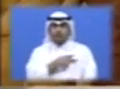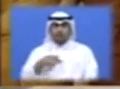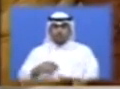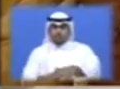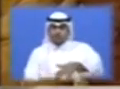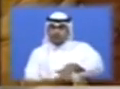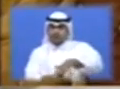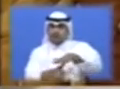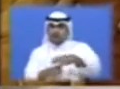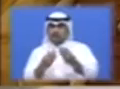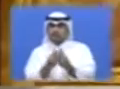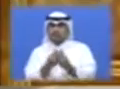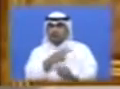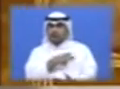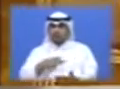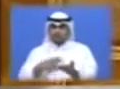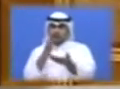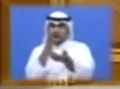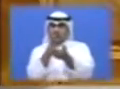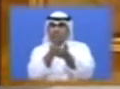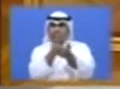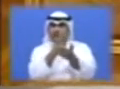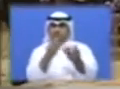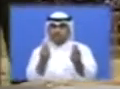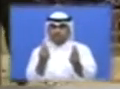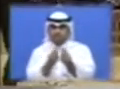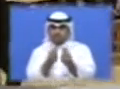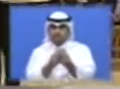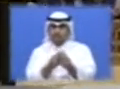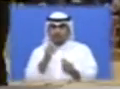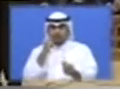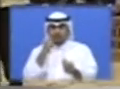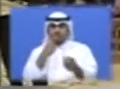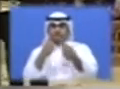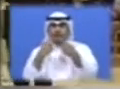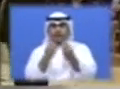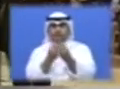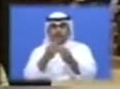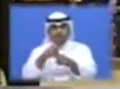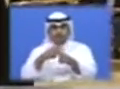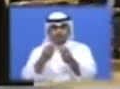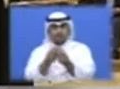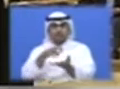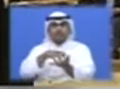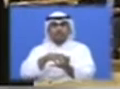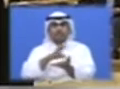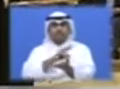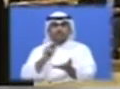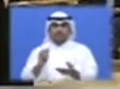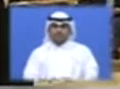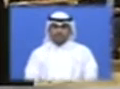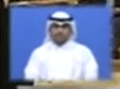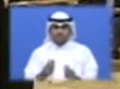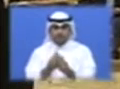والنائب الأول لرئيس مجلس الوزراء ووزير الخارجية الشيخ صباح الخالد الحمد الصباح العلاقات الثنائية بين البلدين. وسيلتقي ميتا